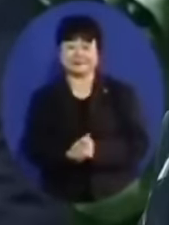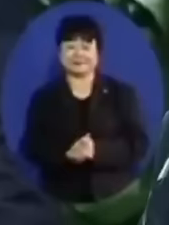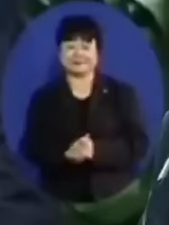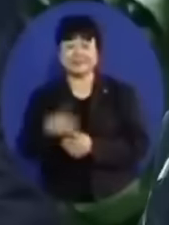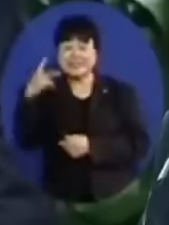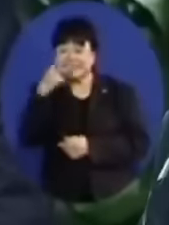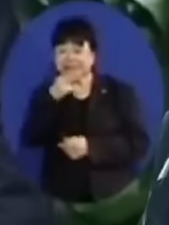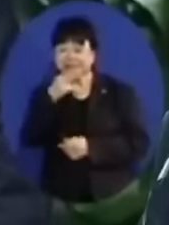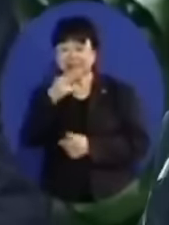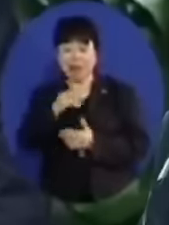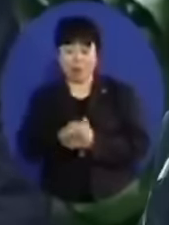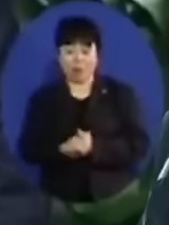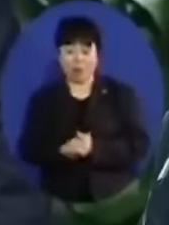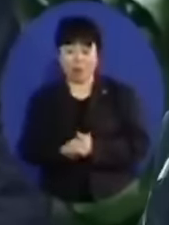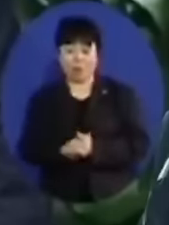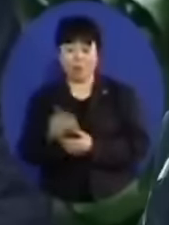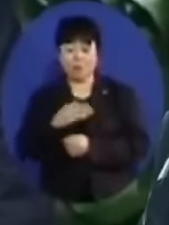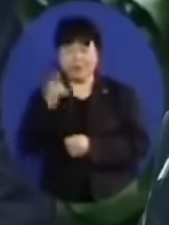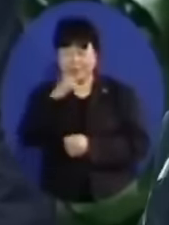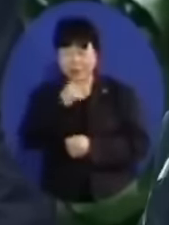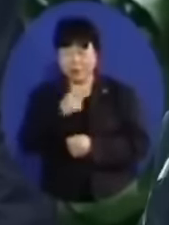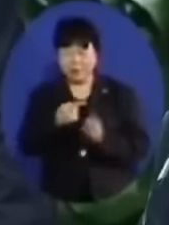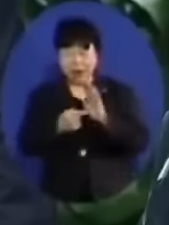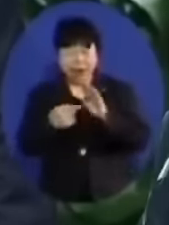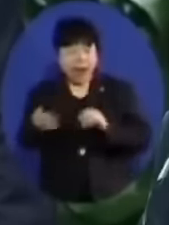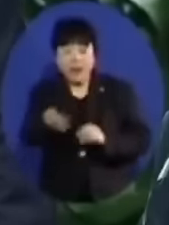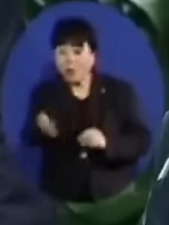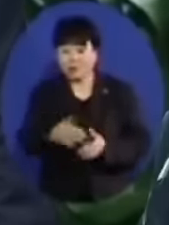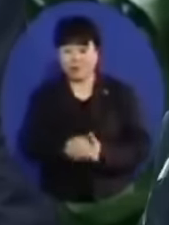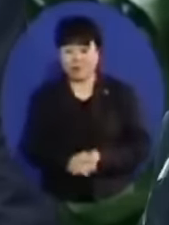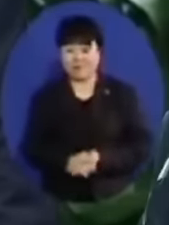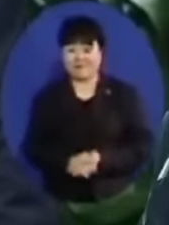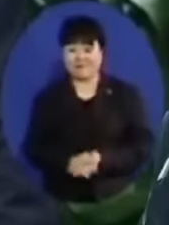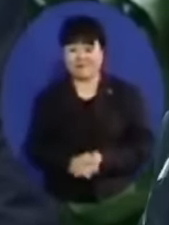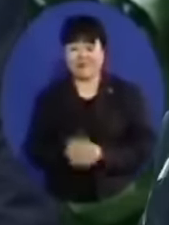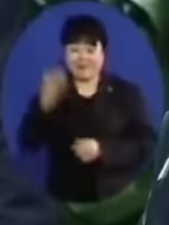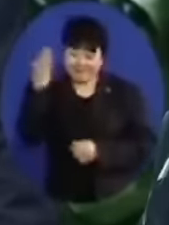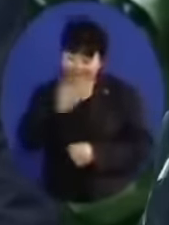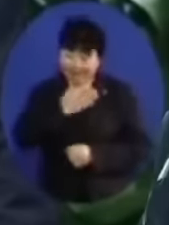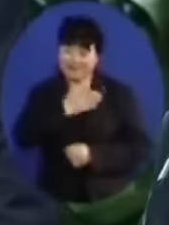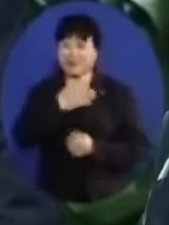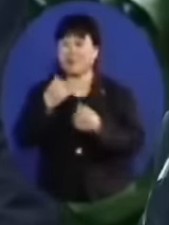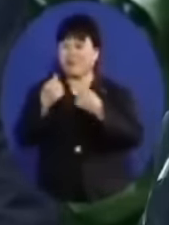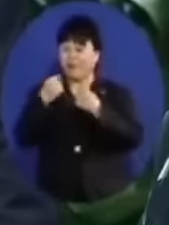금진을 하니까 몸에 나쁜 데가 하나도 없어요. 아 건강해요.